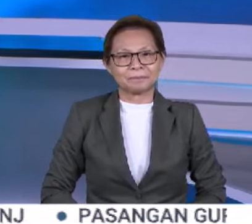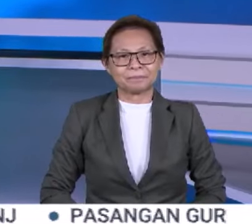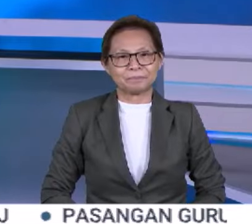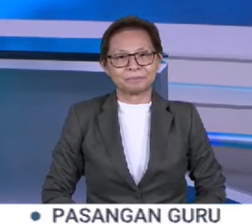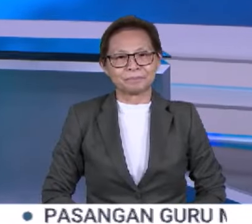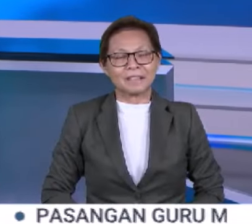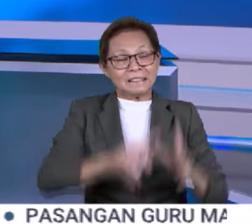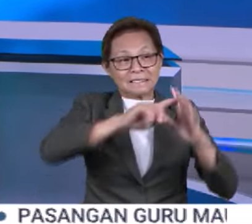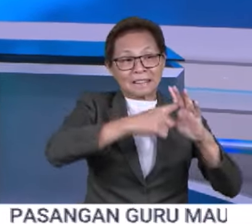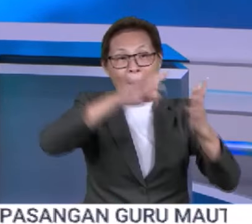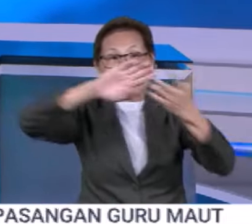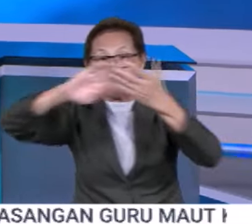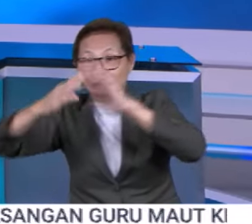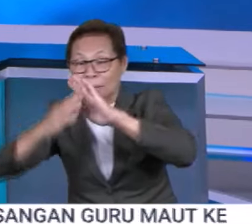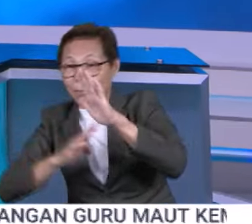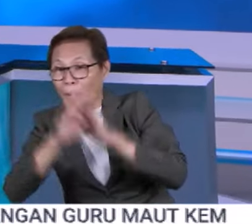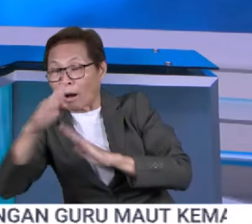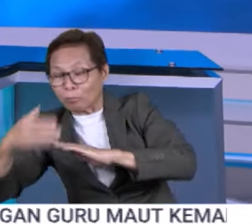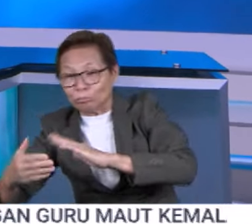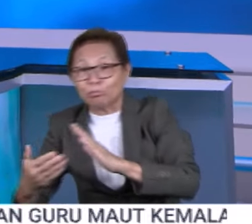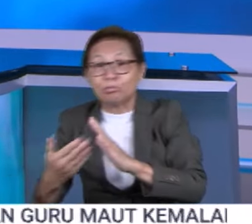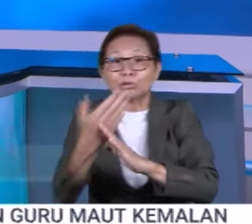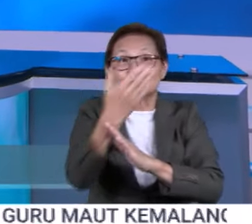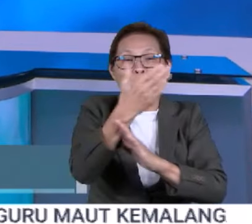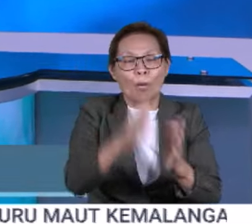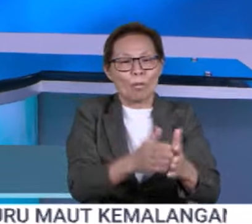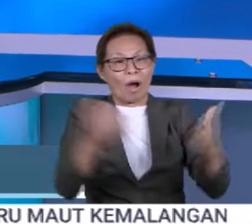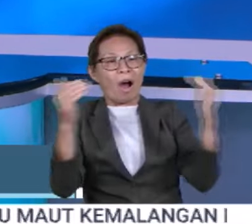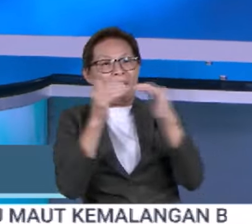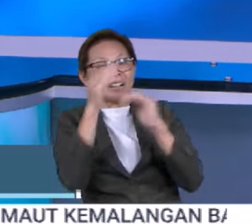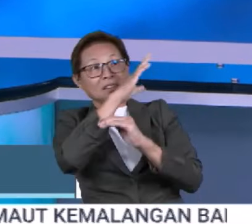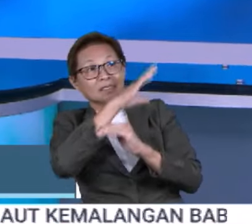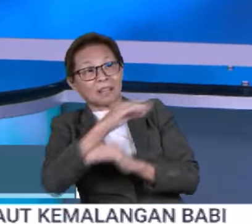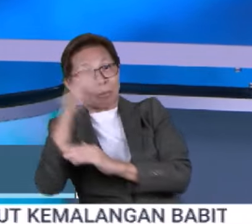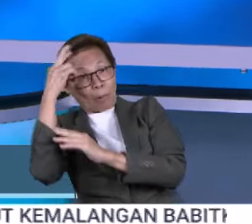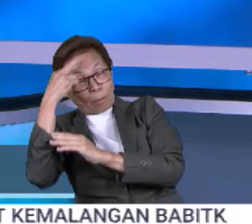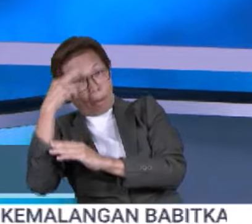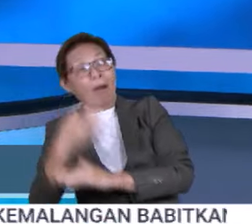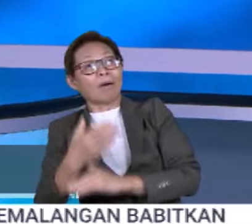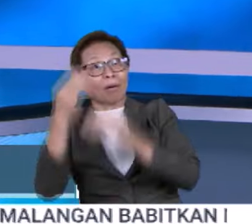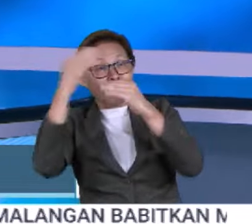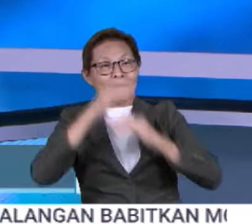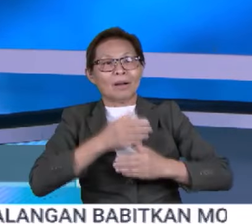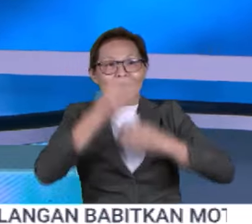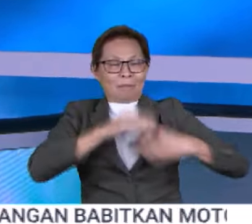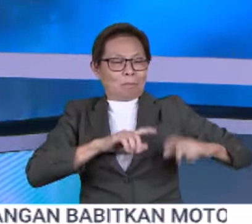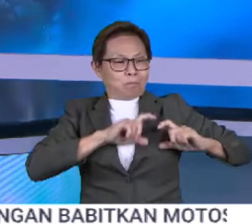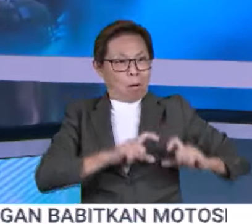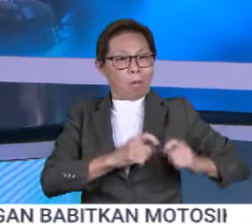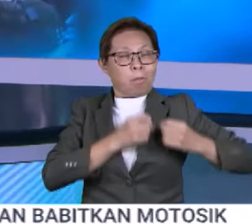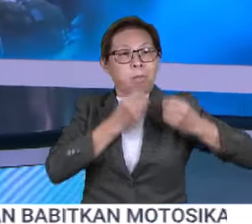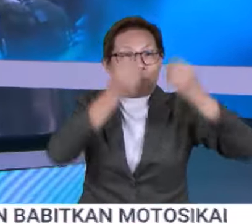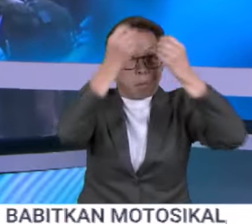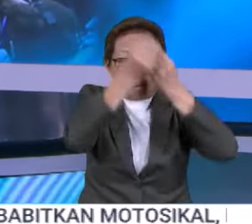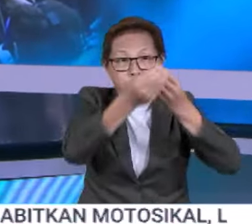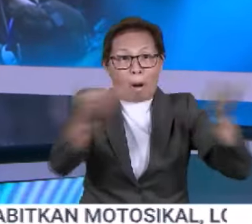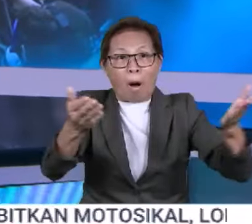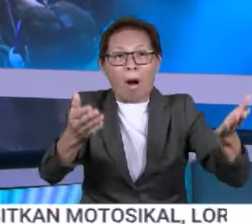menghidupkan masyarakat madani mengisi media adil dan berfakta komit itu sekali lagi Diulangi pedagang